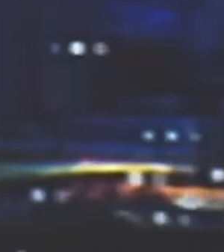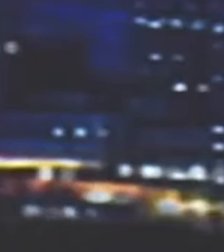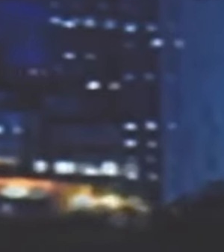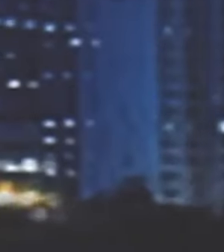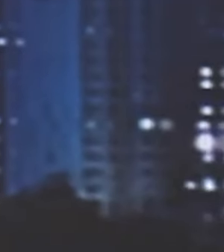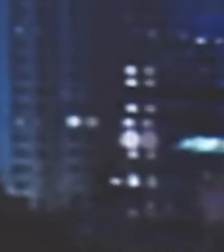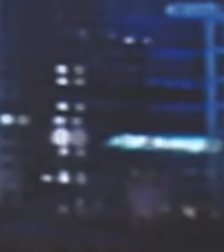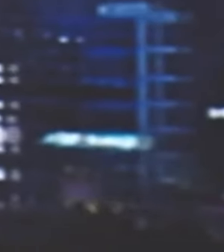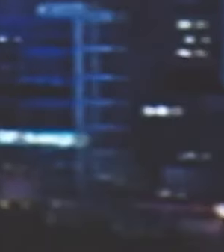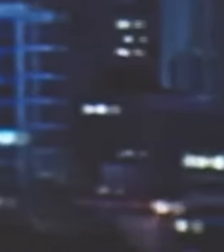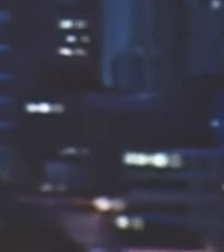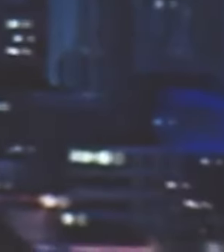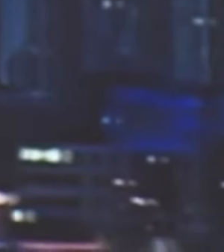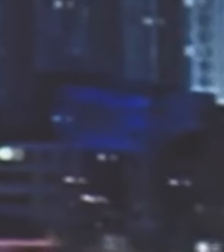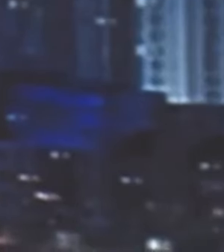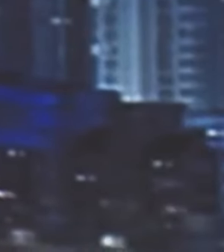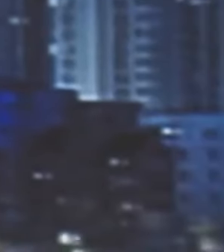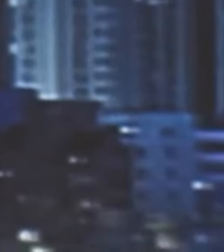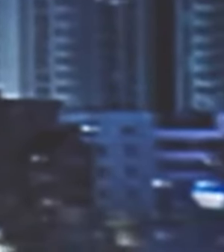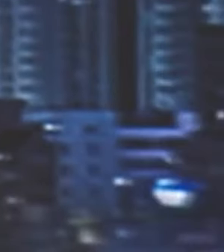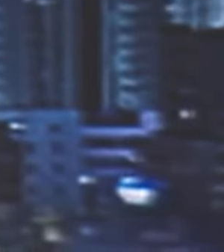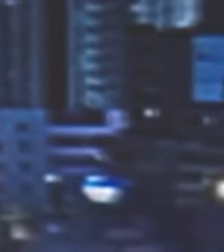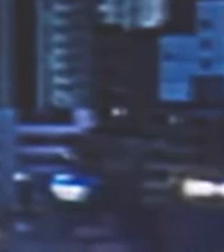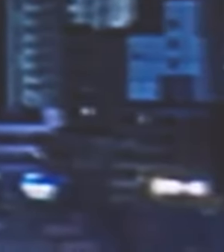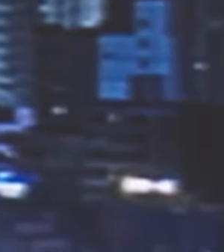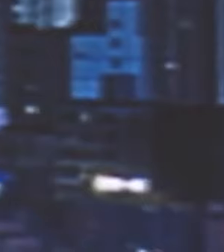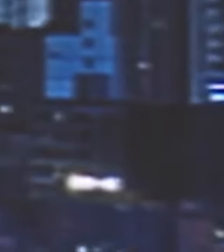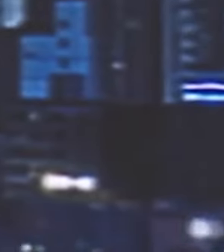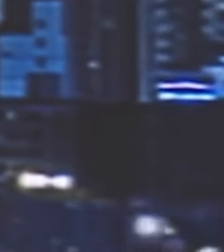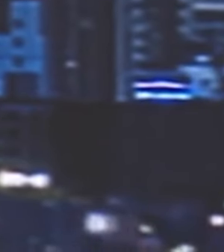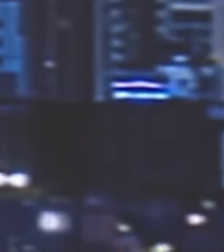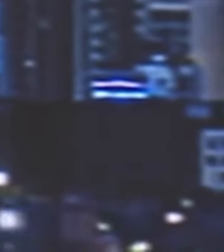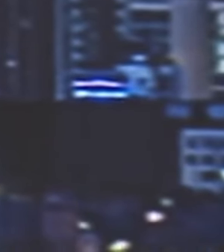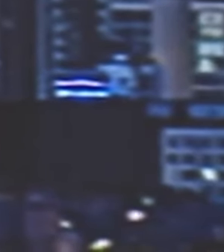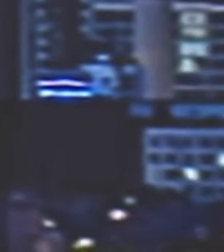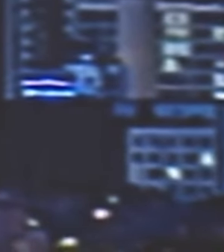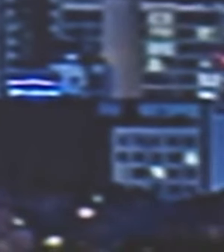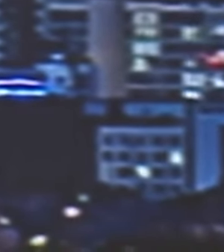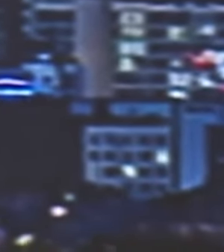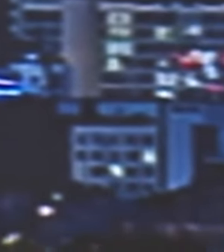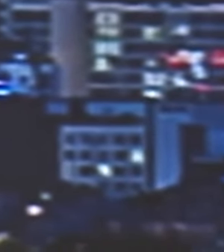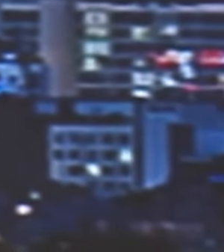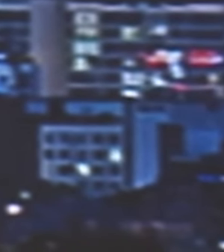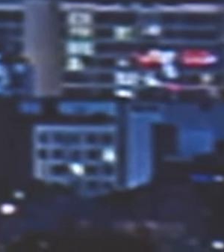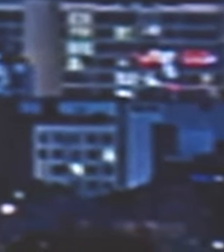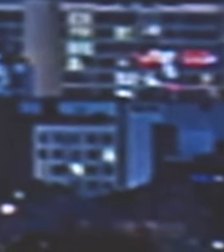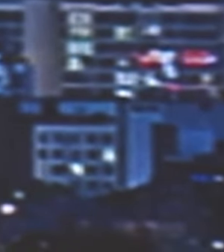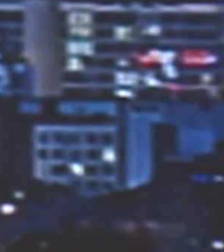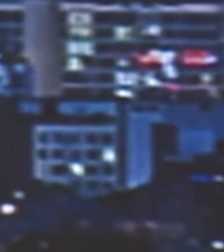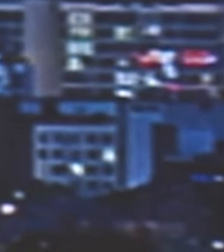JTBC 뉴스를 시청해주신 여러분 고맙습니다. 저희는 저녁 6시 50분 뉴스룸에서 뵙겠습니다.